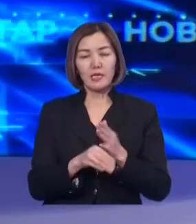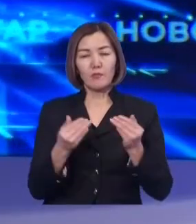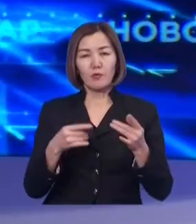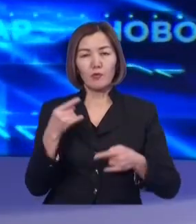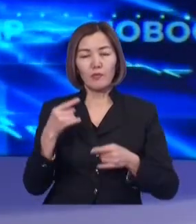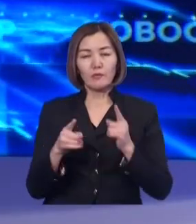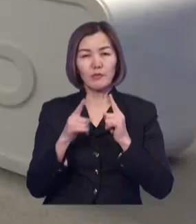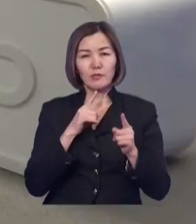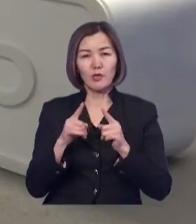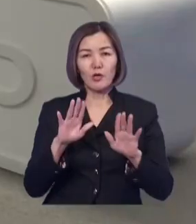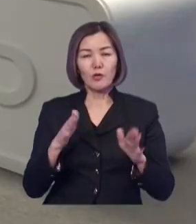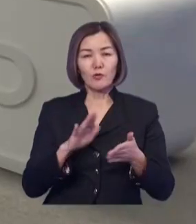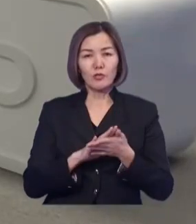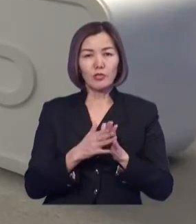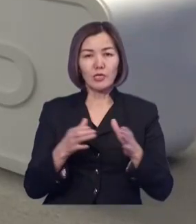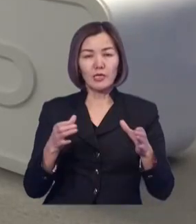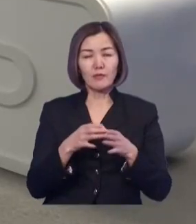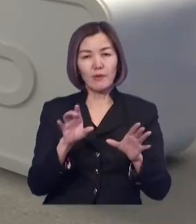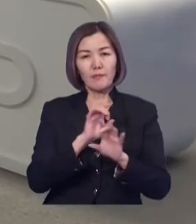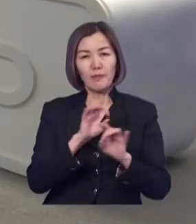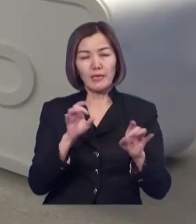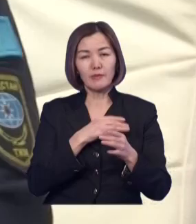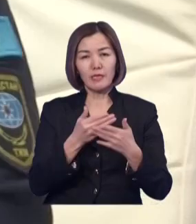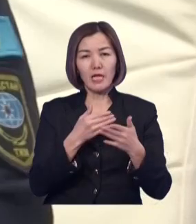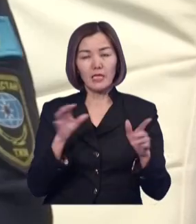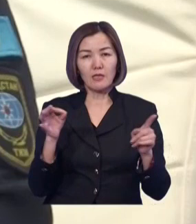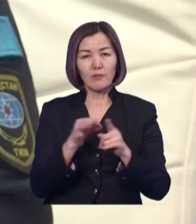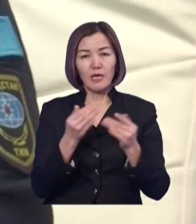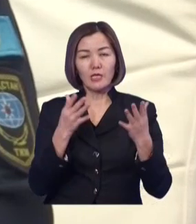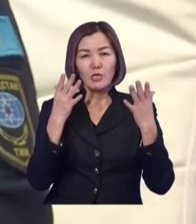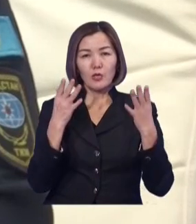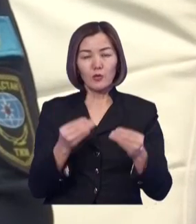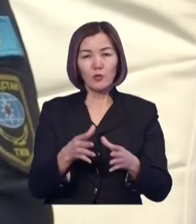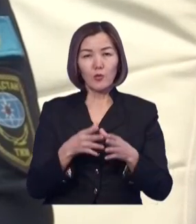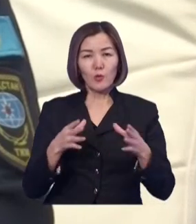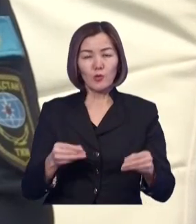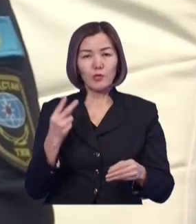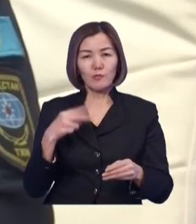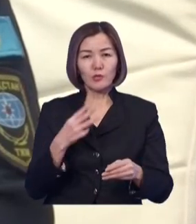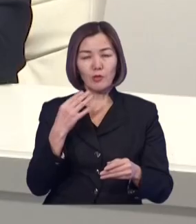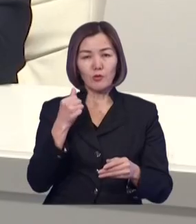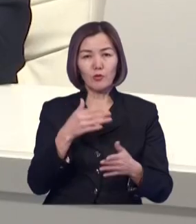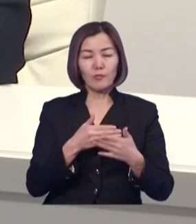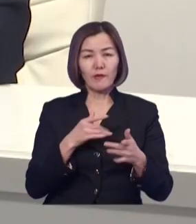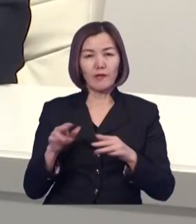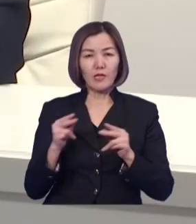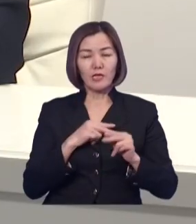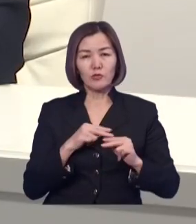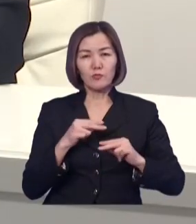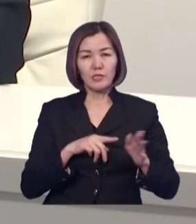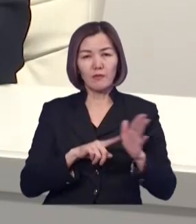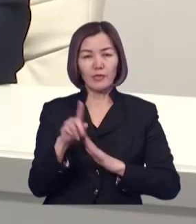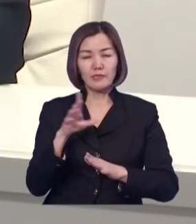төтенше жағдайлар департамент өкілдері мәлімдеді. Алдын алу мақсатында қазіргі таңда көктем 2024 профилактикалық жұмыстары